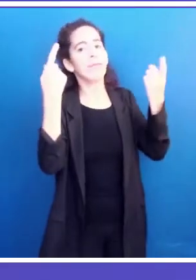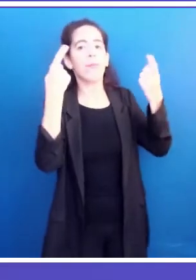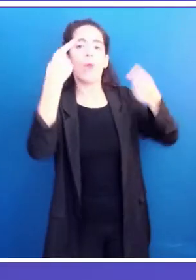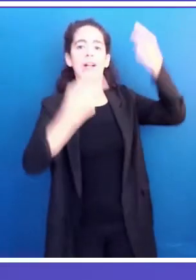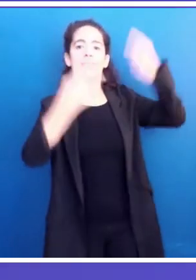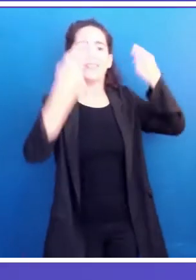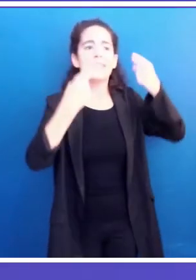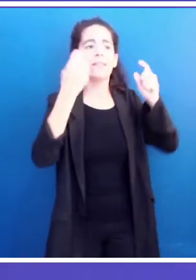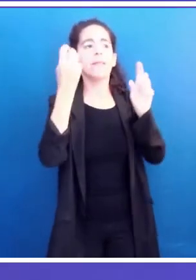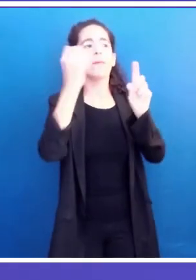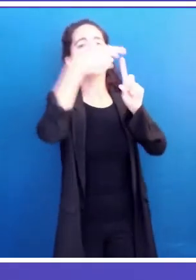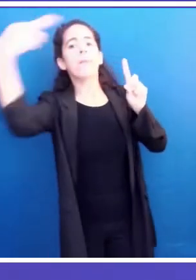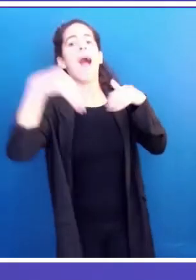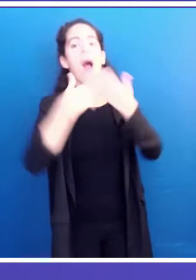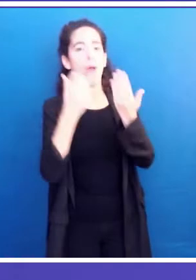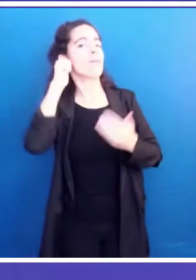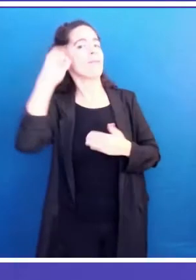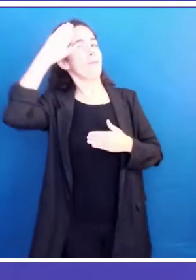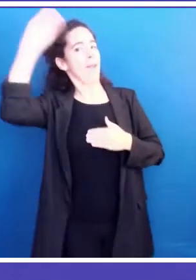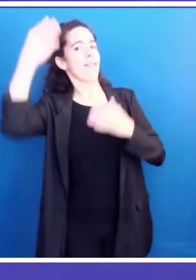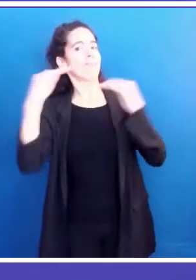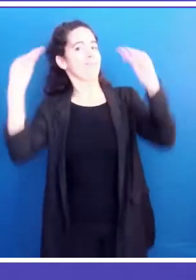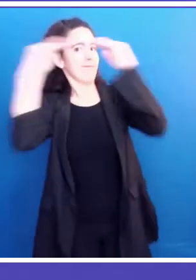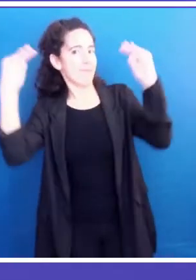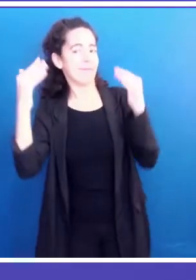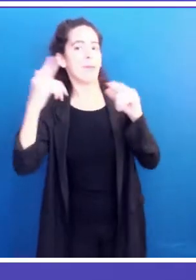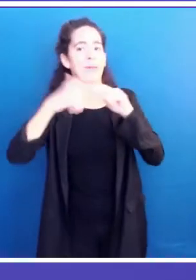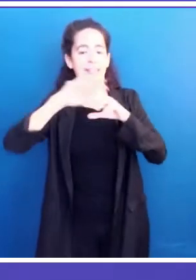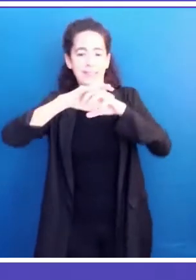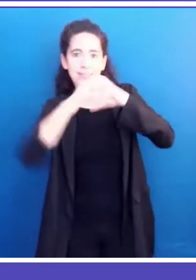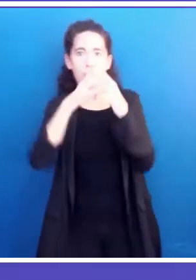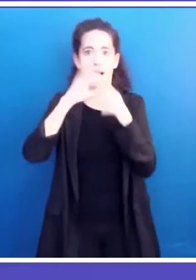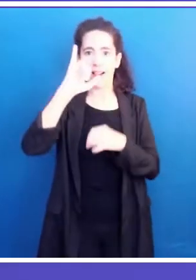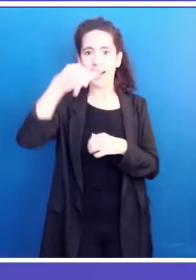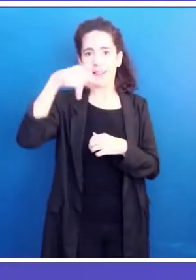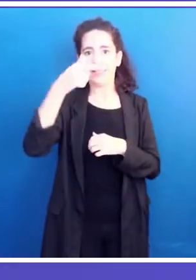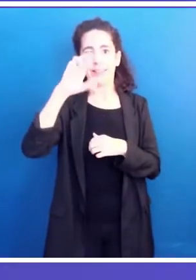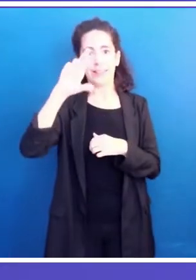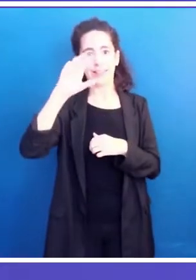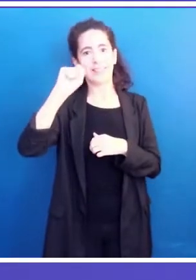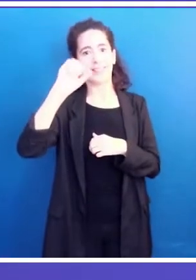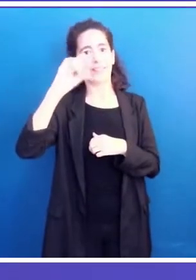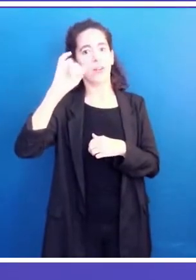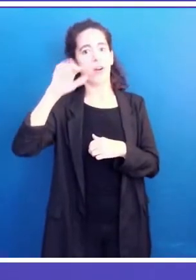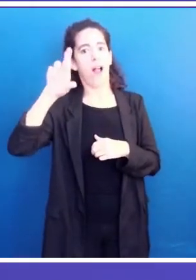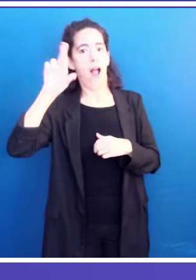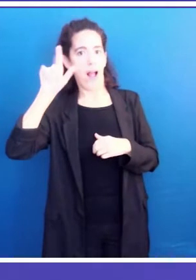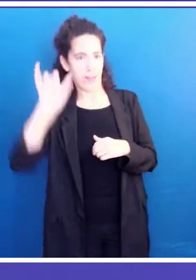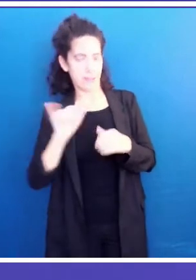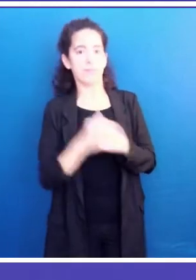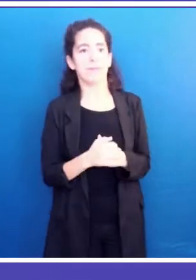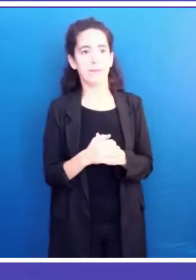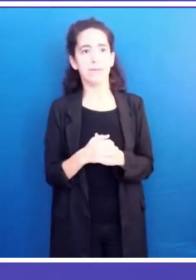نقوم بإطلاق سياسات اقتصادية من جانب أنثوي، وبالتالي تم تقديم العديد